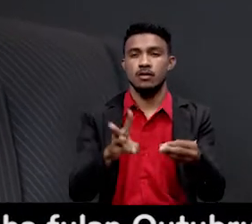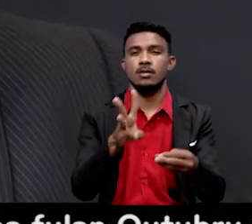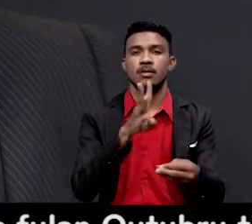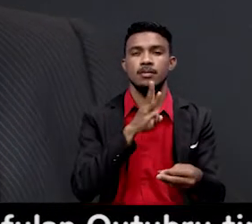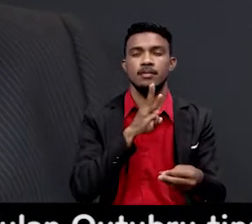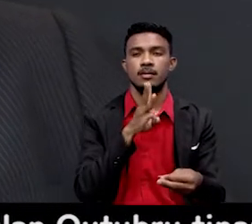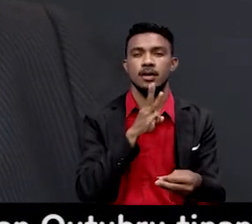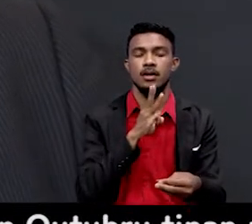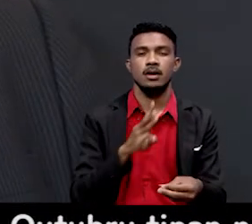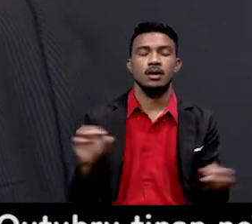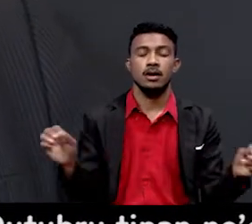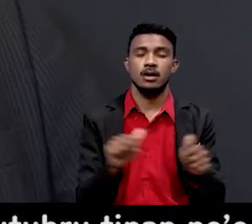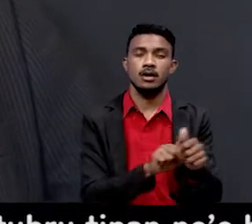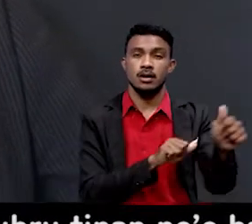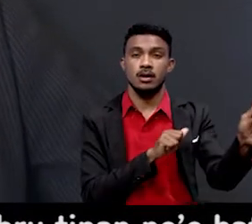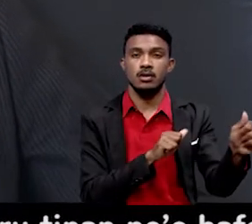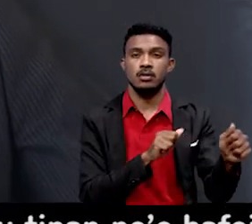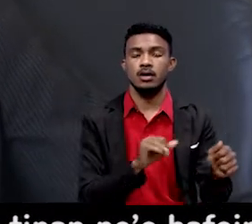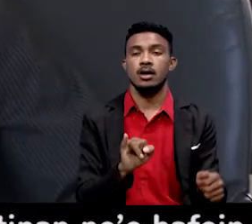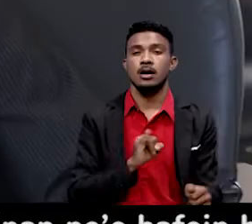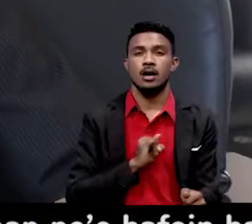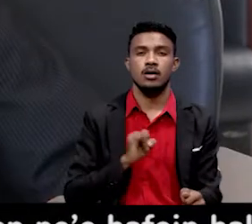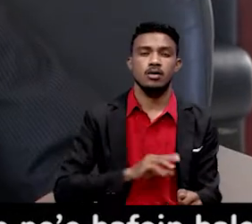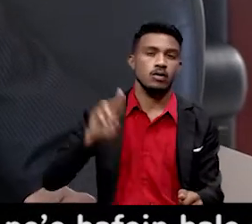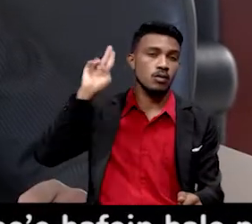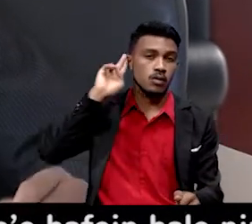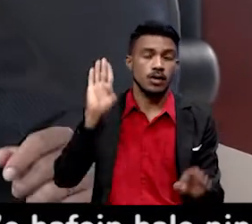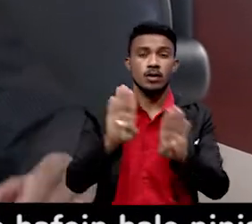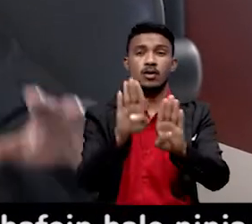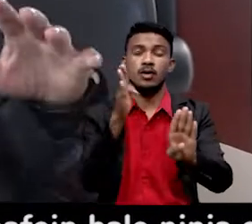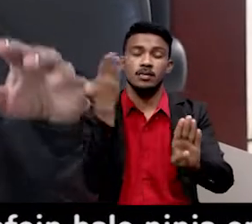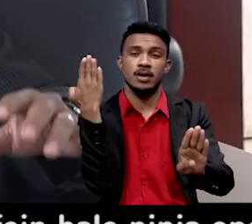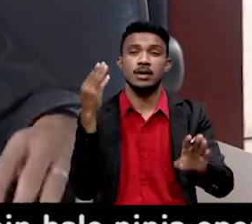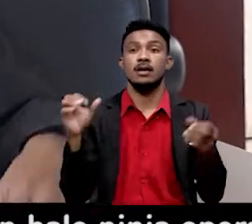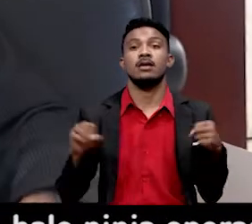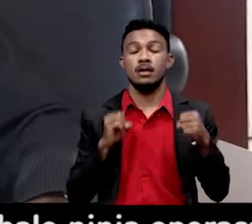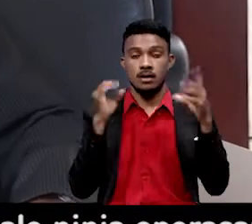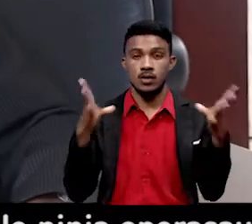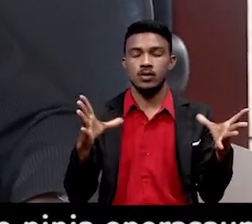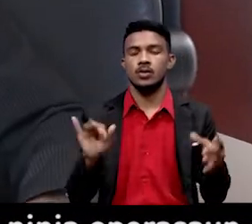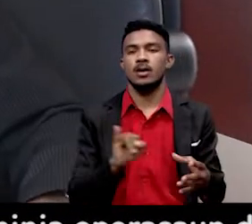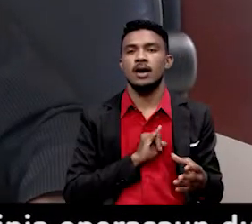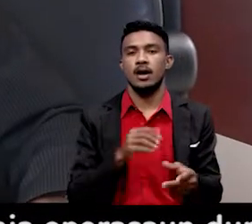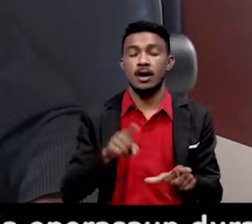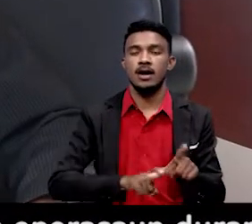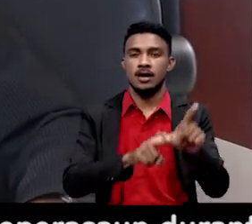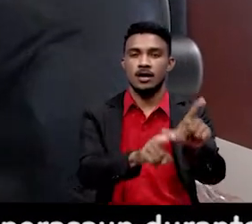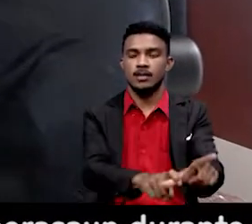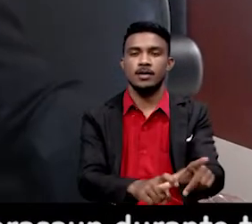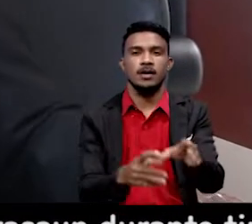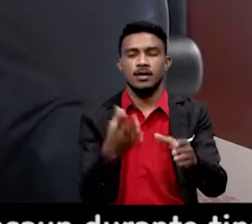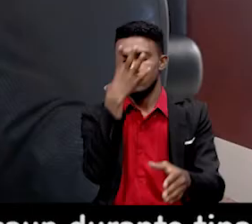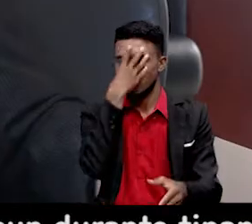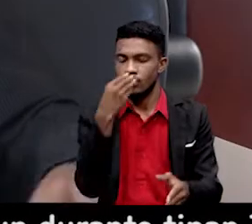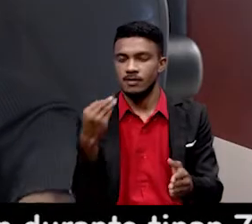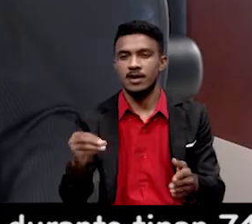sini lak leur dek hau rona ormatan tarutu hau mus halai toba filfali iha be mate leteng.